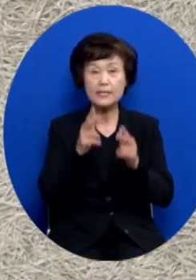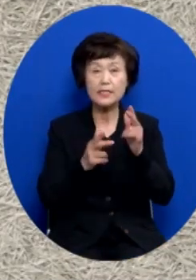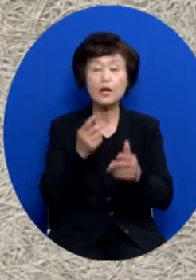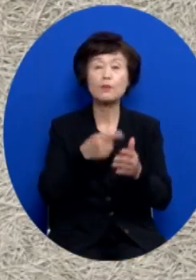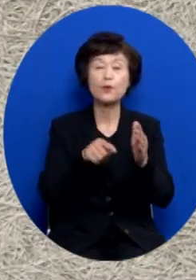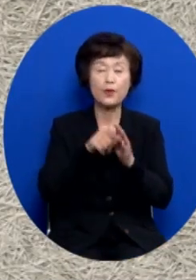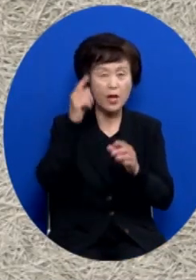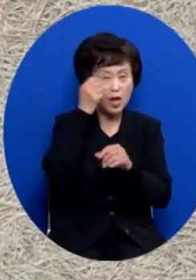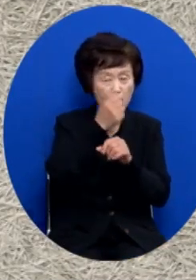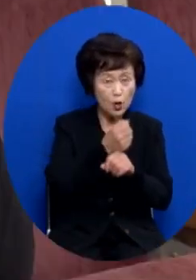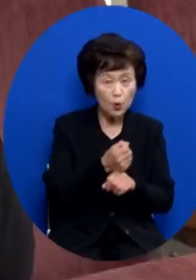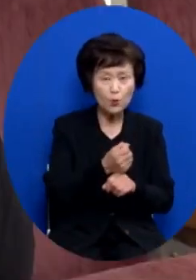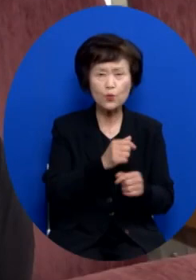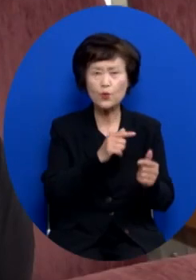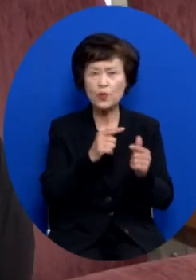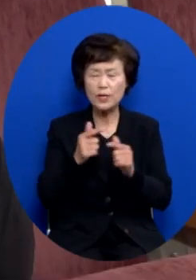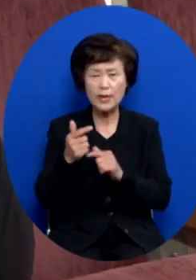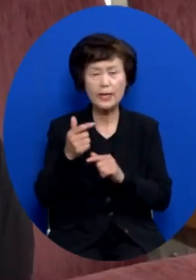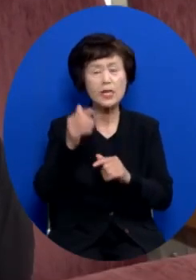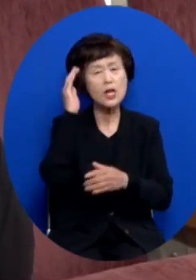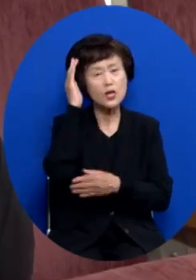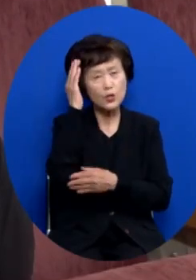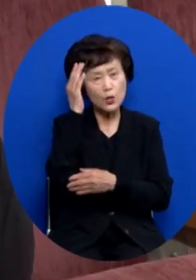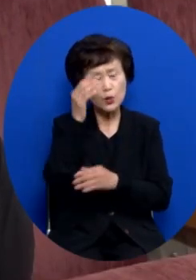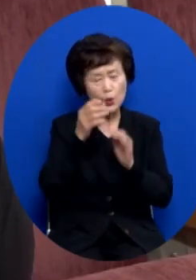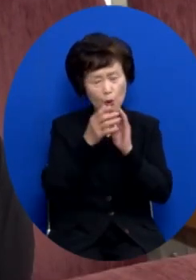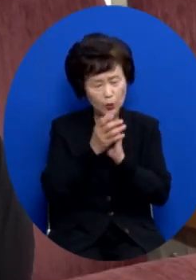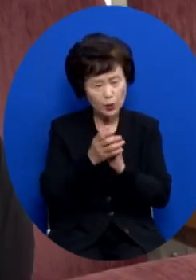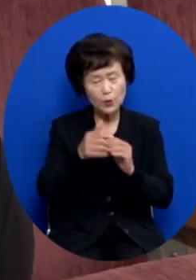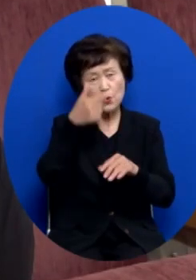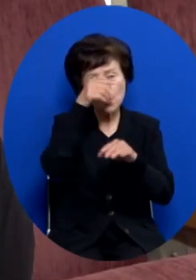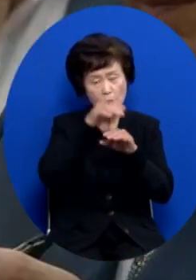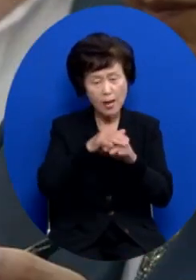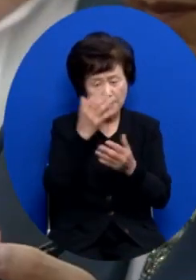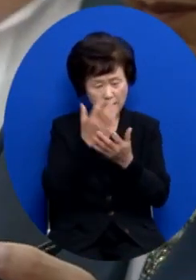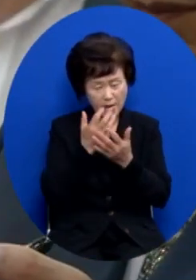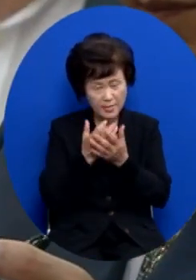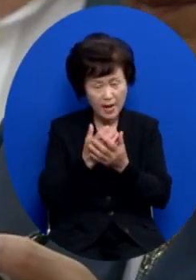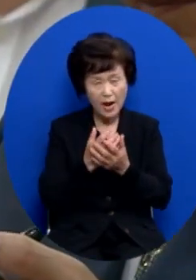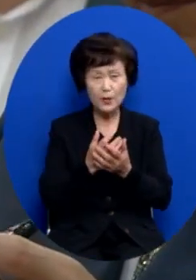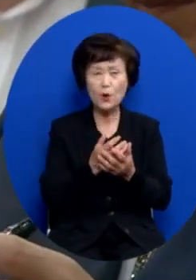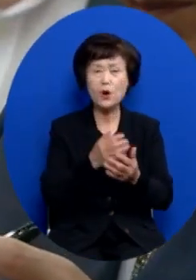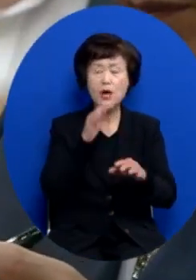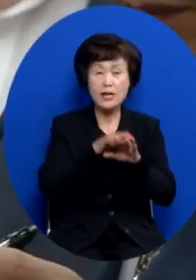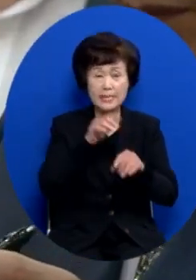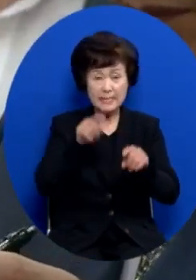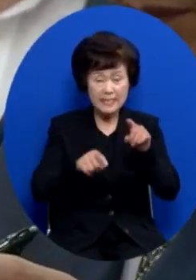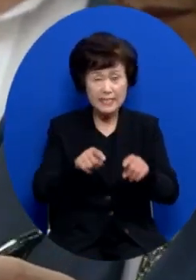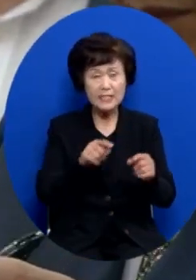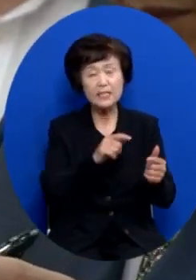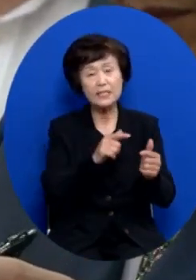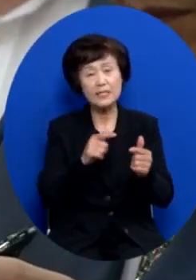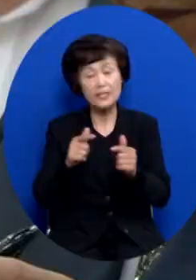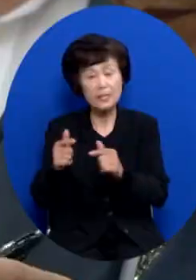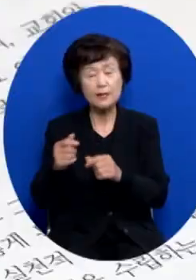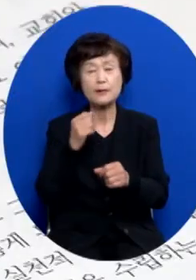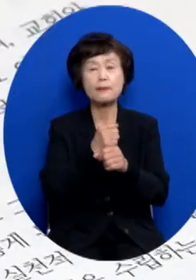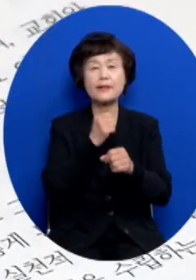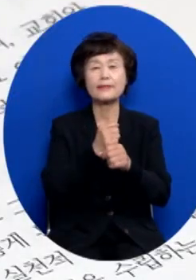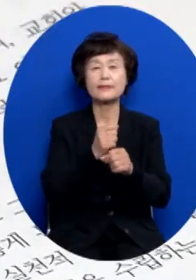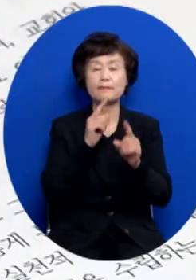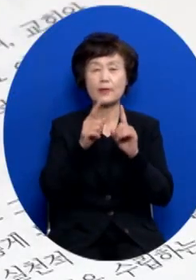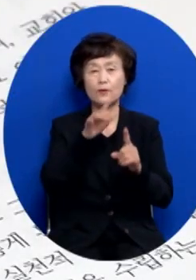연구사업, 설교문과 기도문 등 예배자료, 칼럼, 실천 매뉴얼과 홍보물 제작 발표 등을 추진하고